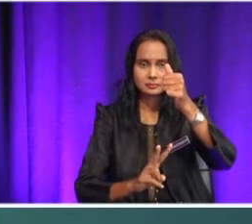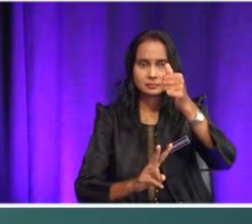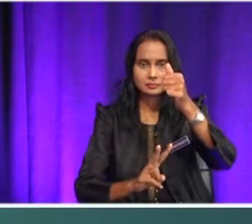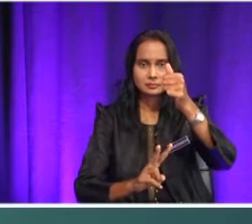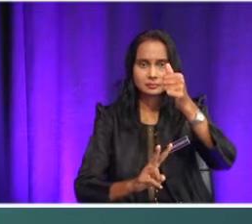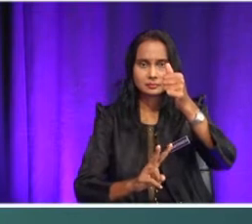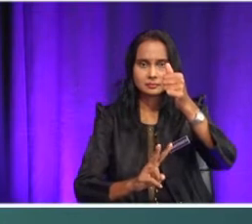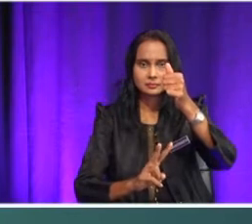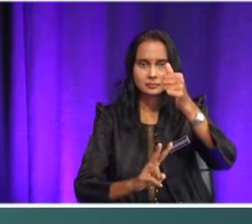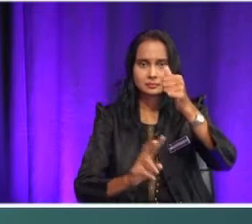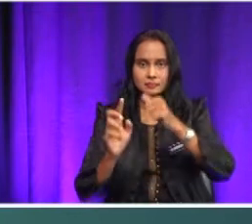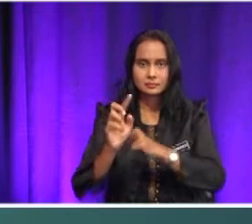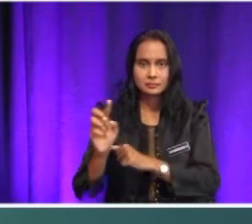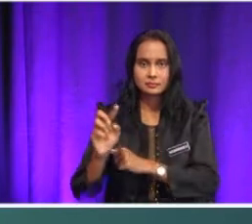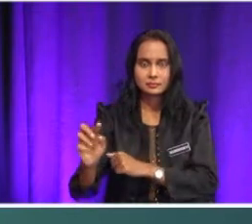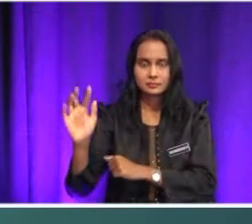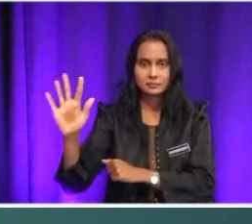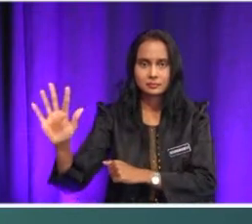/ 2 dapat jawabannya